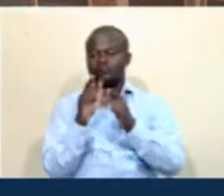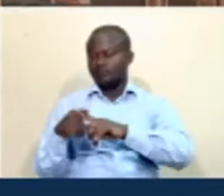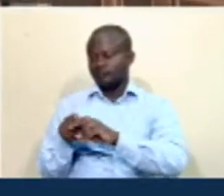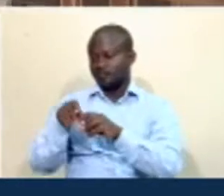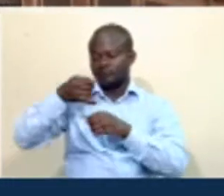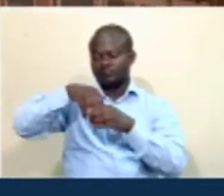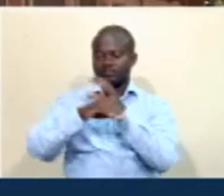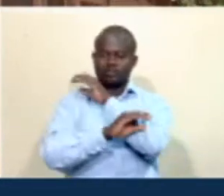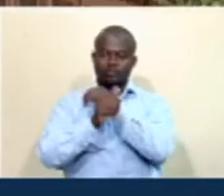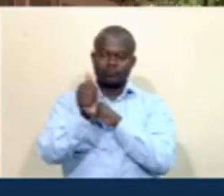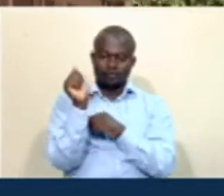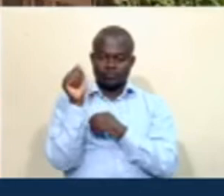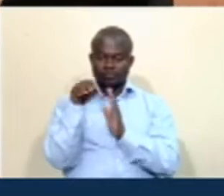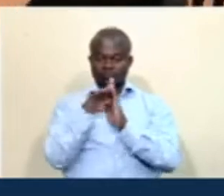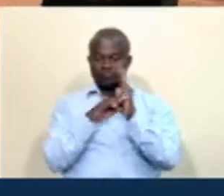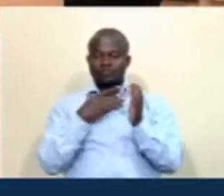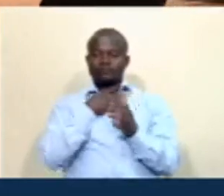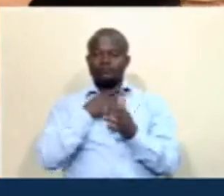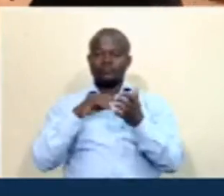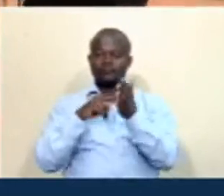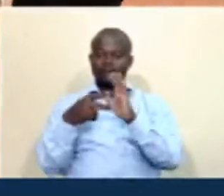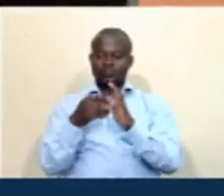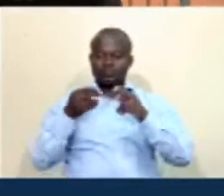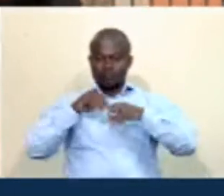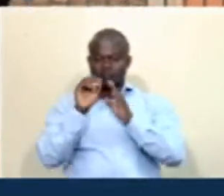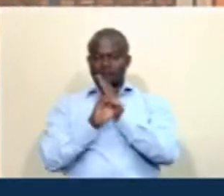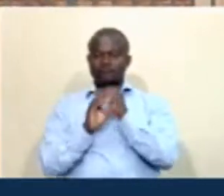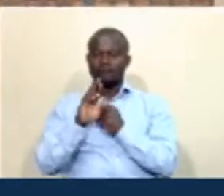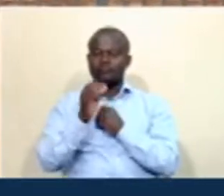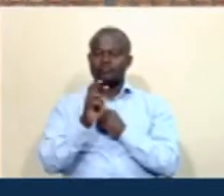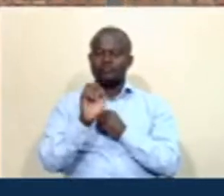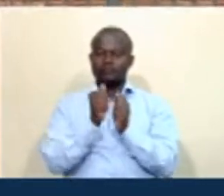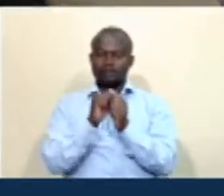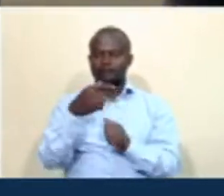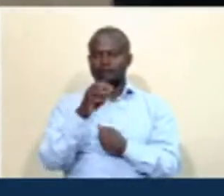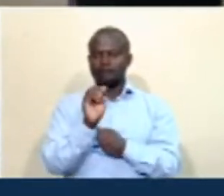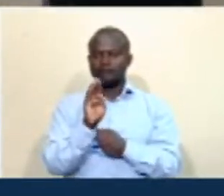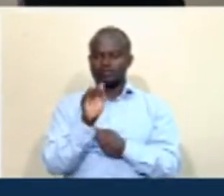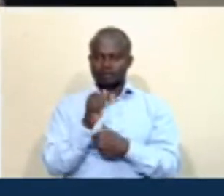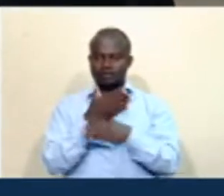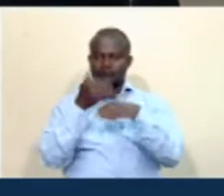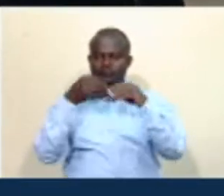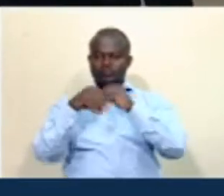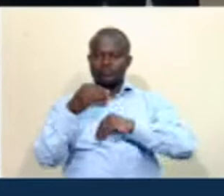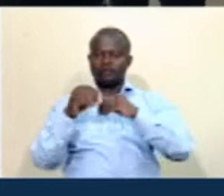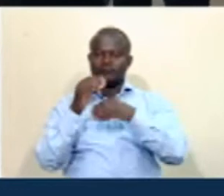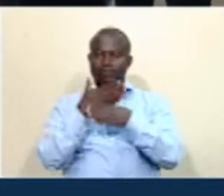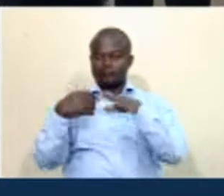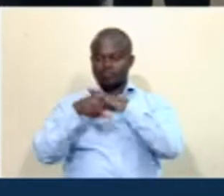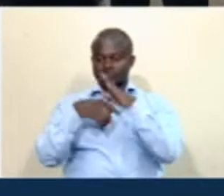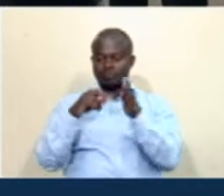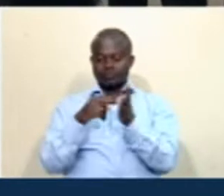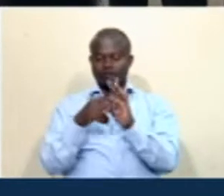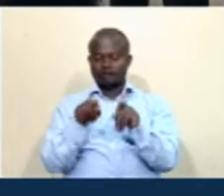mu gihugu cyabo. Iyi gahunda yo gusura imishinga nabaye mu turere twa Burera na Gicumbi, Minisiteri y'Ubutegetsi bw'igihugu ikavuga ko imishinga nk'iyi